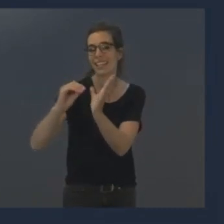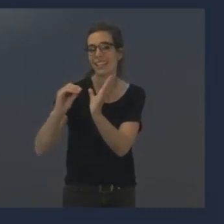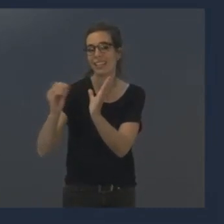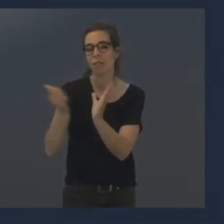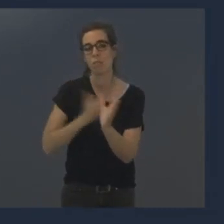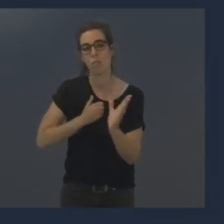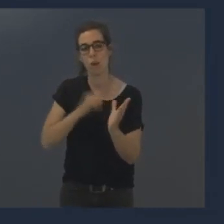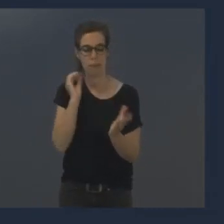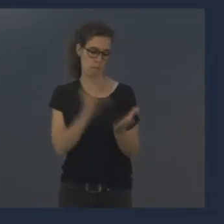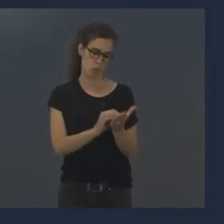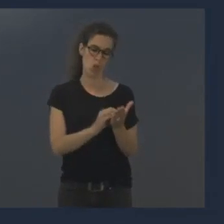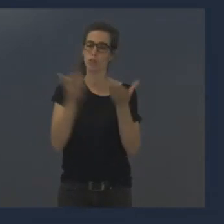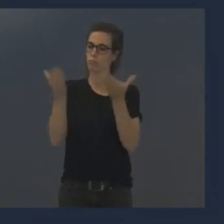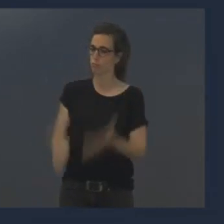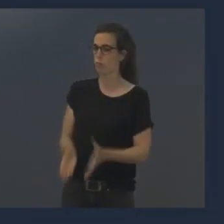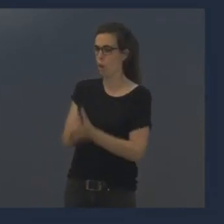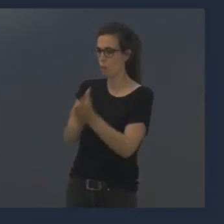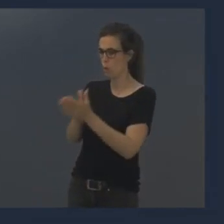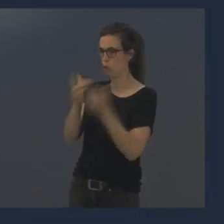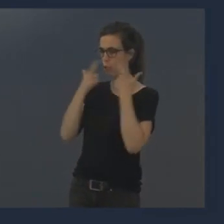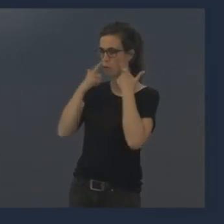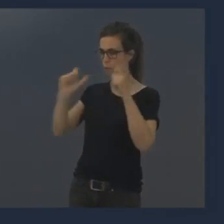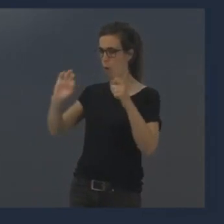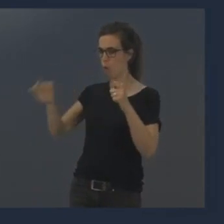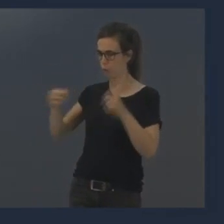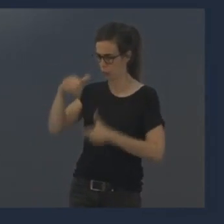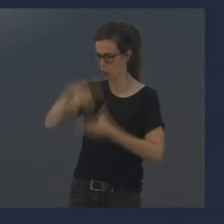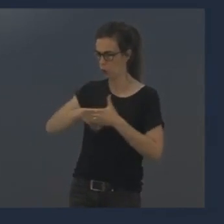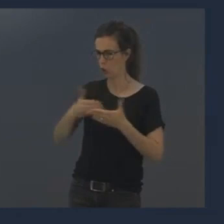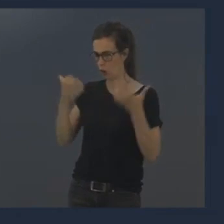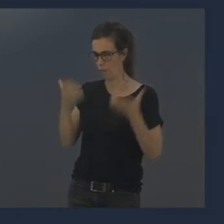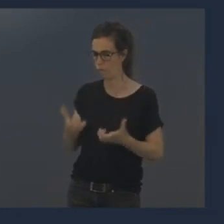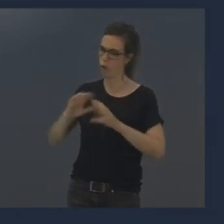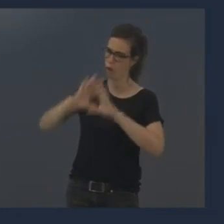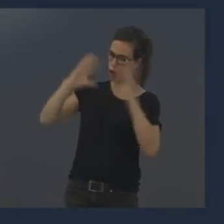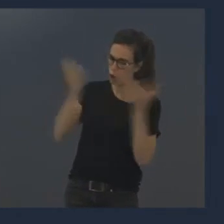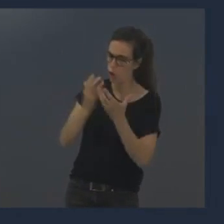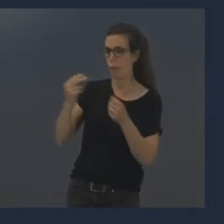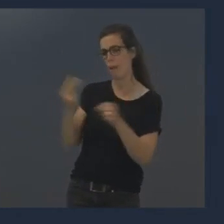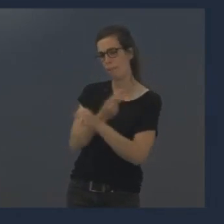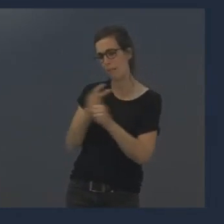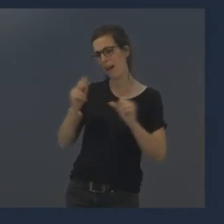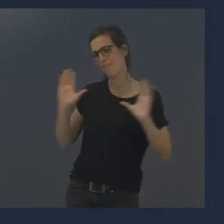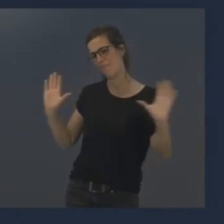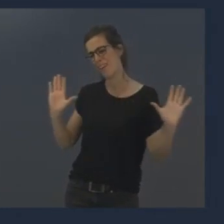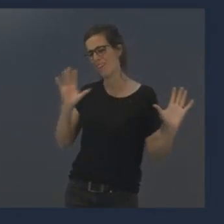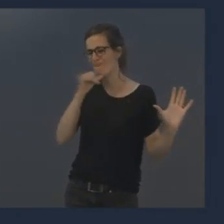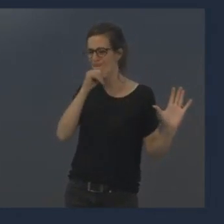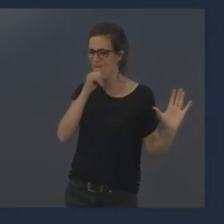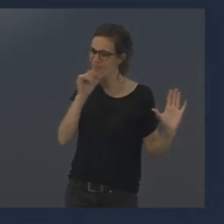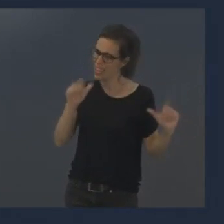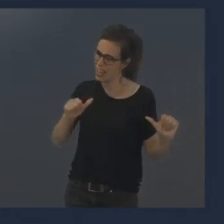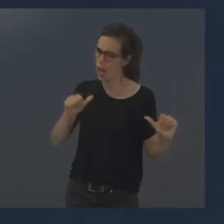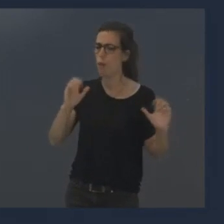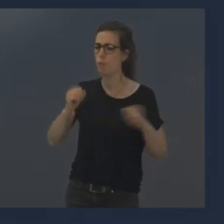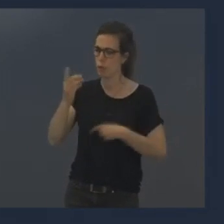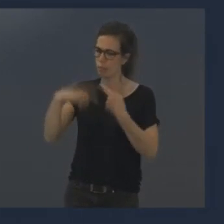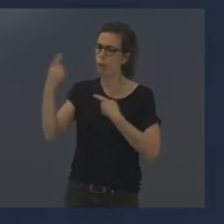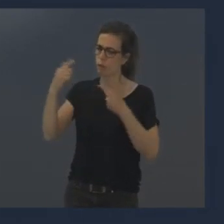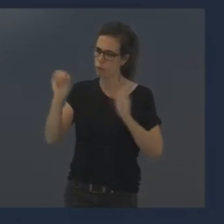Élèves motivés et de bonne volonté. Ensemble correct, mais brouillon. Peut largement mieux